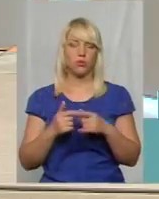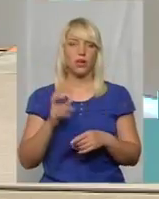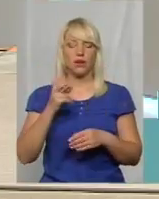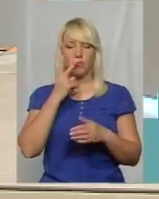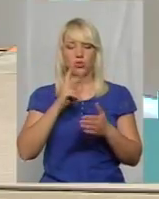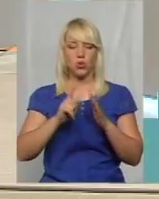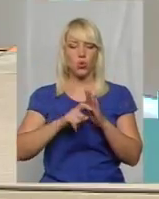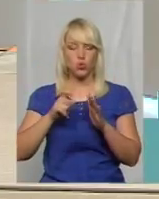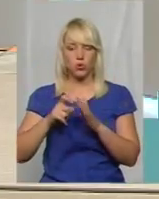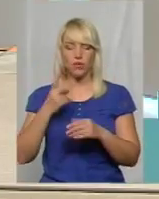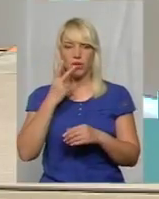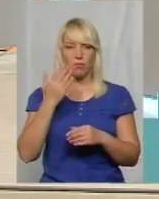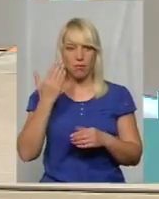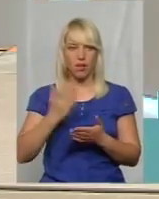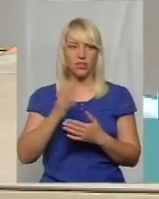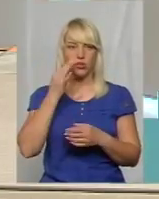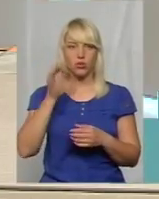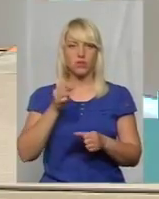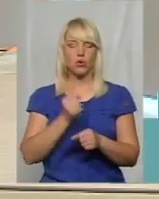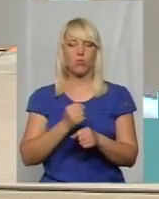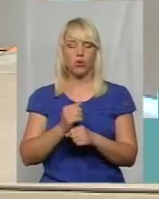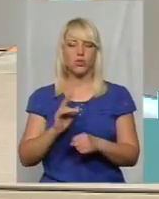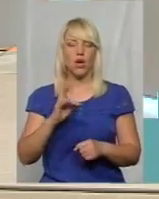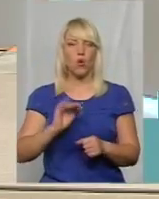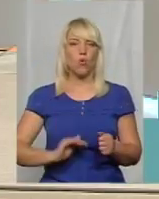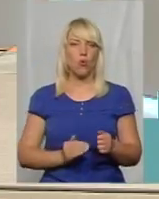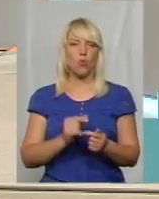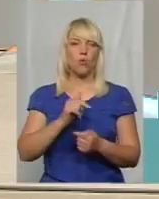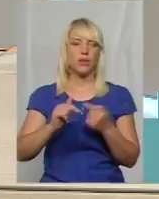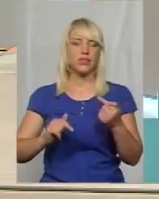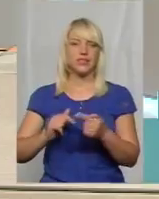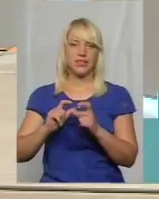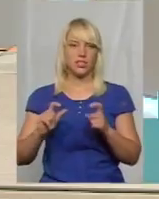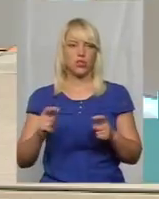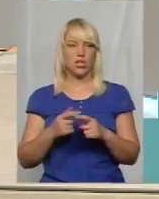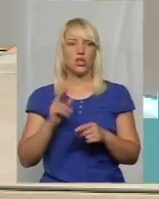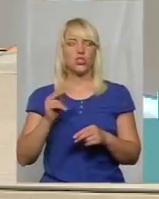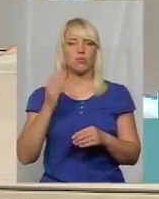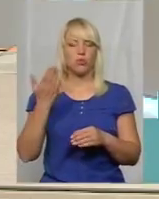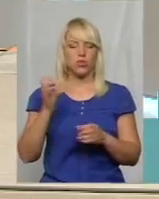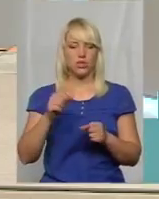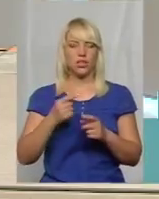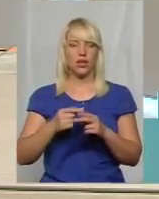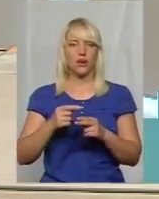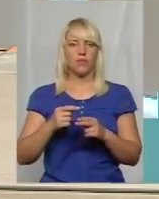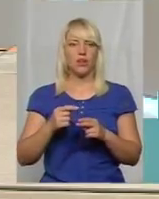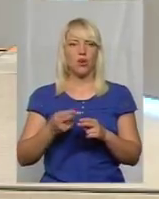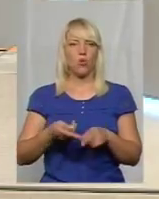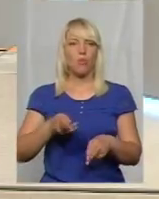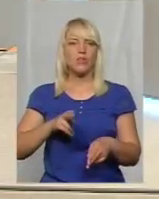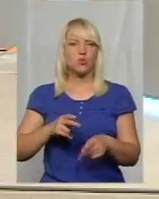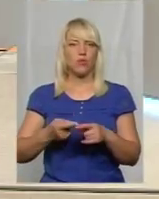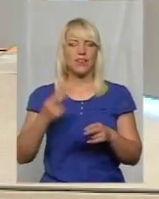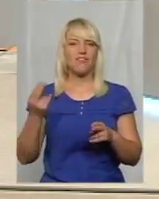досвід роботи у комерційних структурах. Скажіть, чим на новій посаді плануєте компенсувати відсутність досвіду у державних органах влади? Ну,